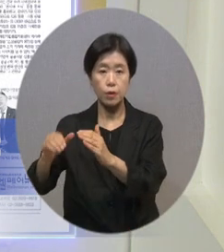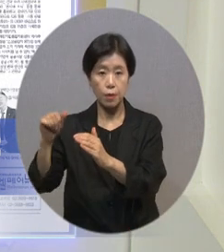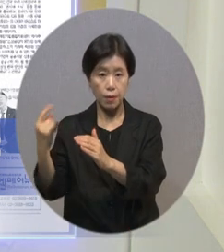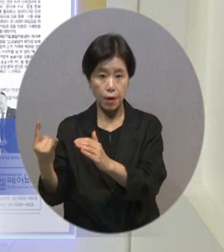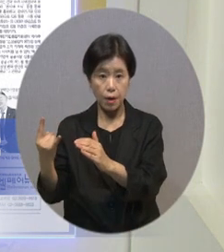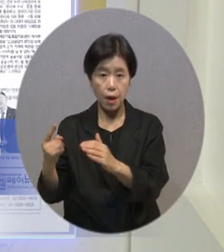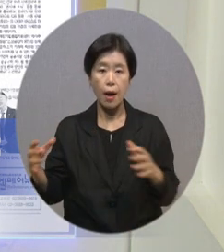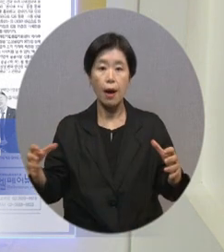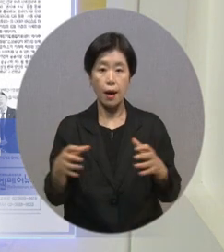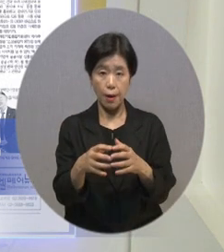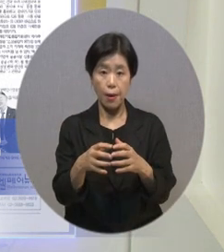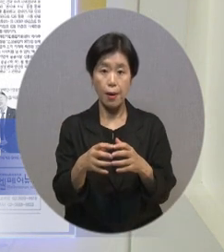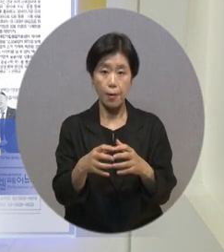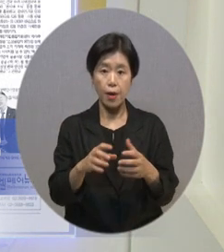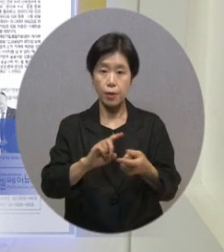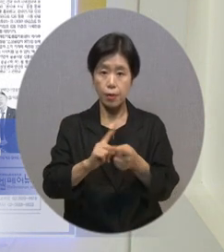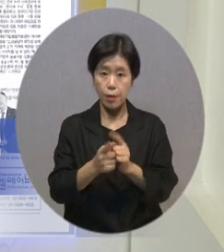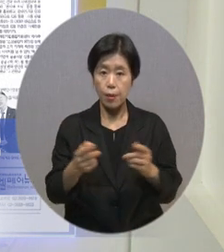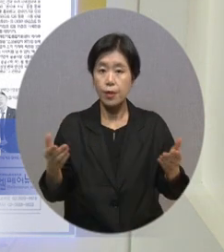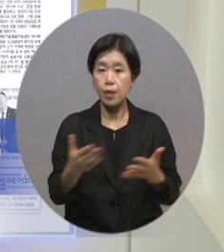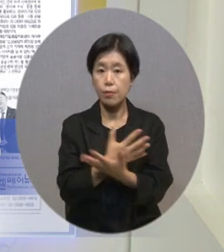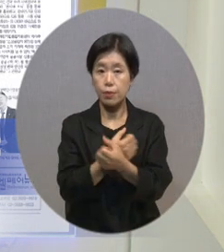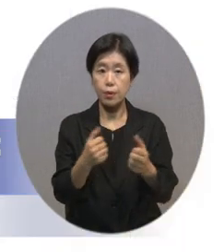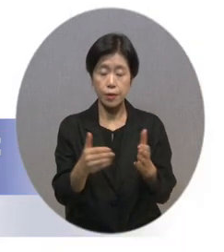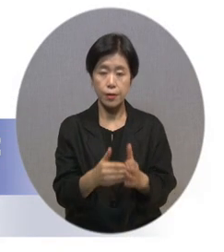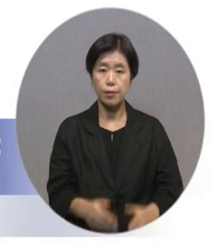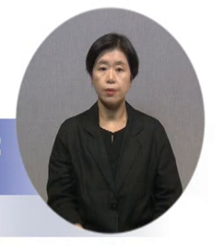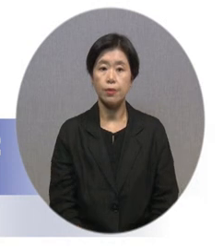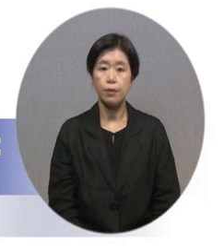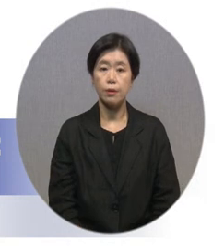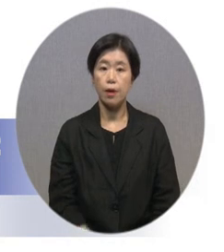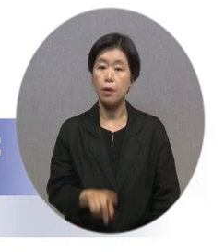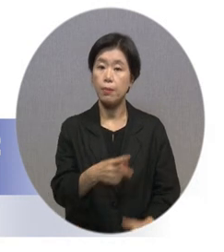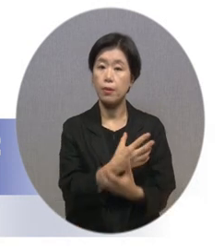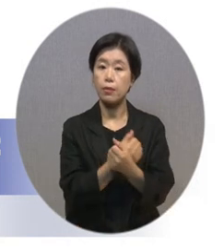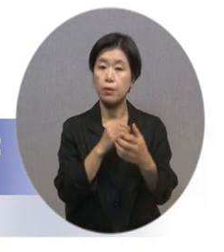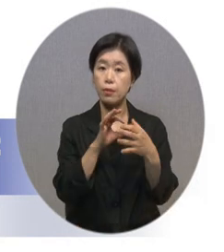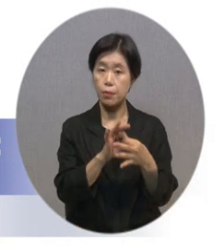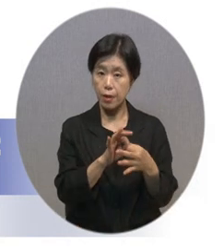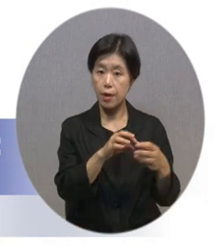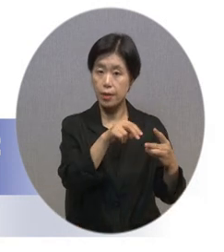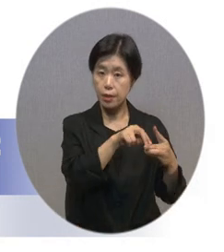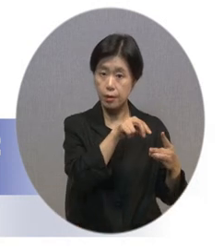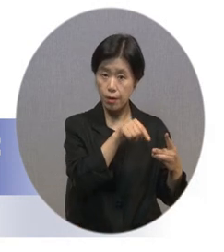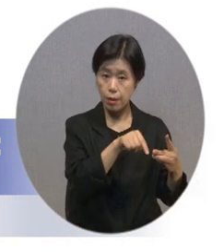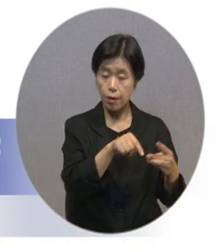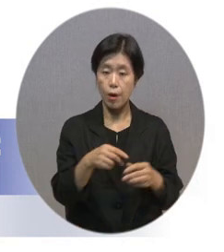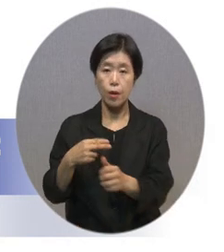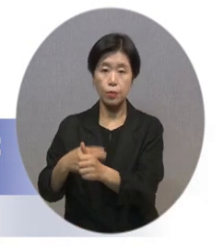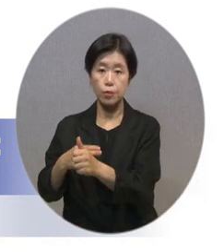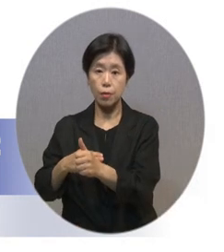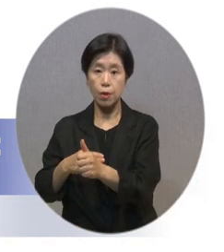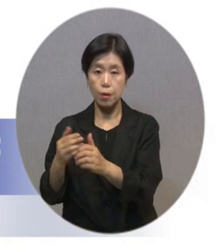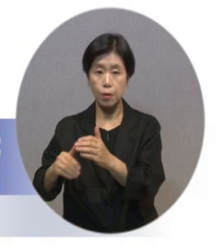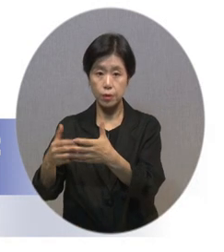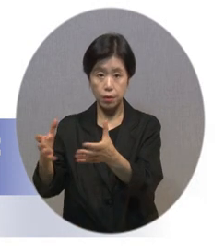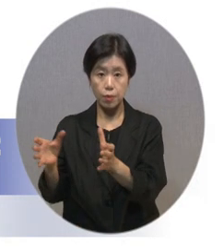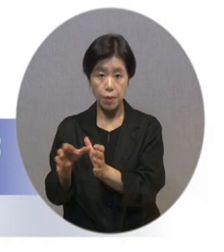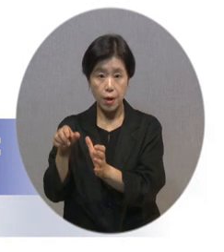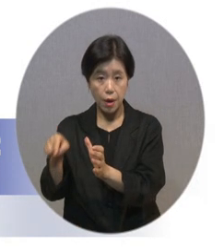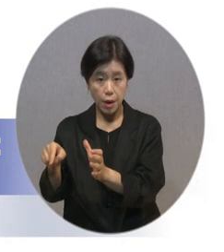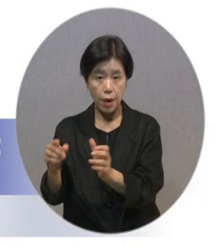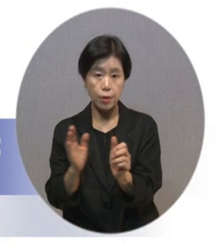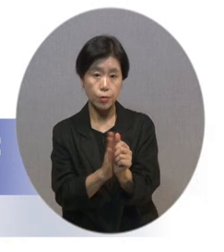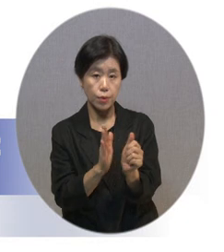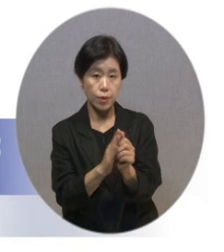공공구매 활성화를 위한 업무 협약을 체결했습니다 이번 협약을 통해 센터는 교직원 공제회가 운영하는 공공조달